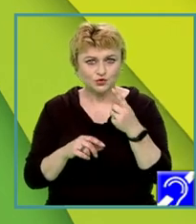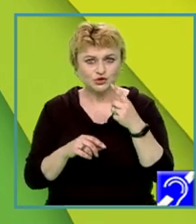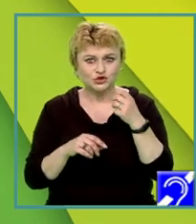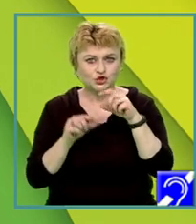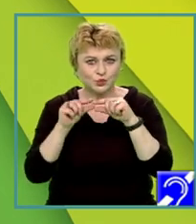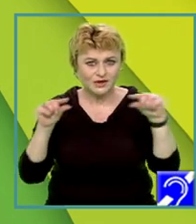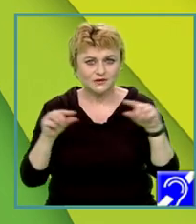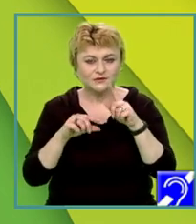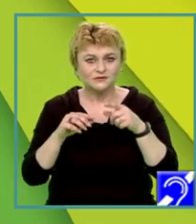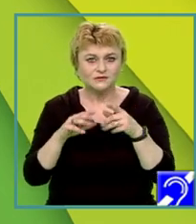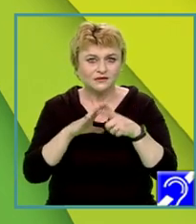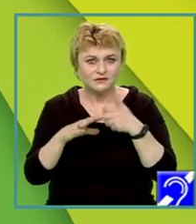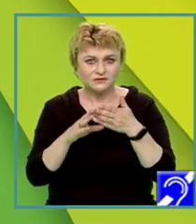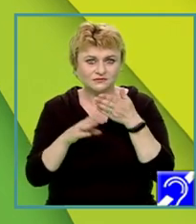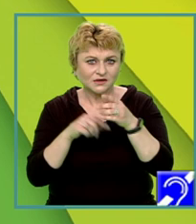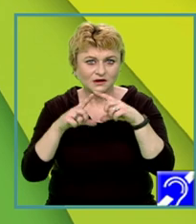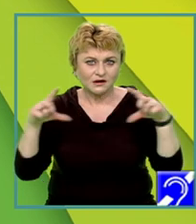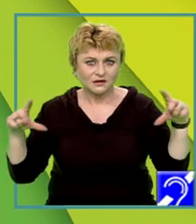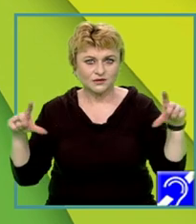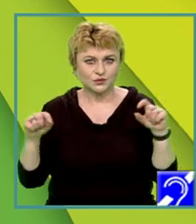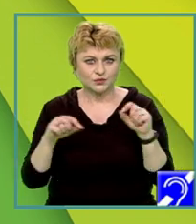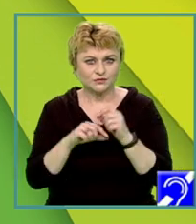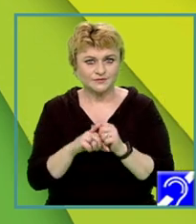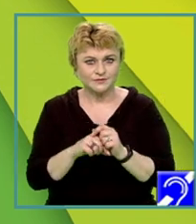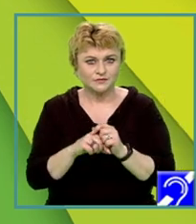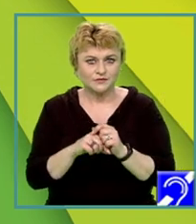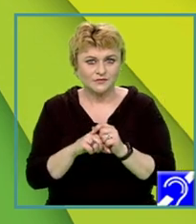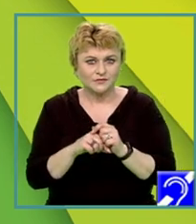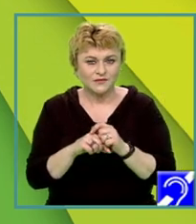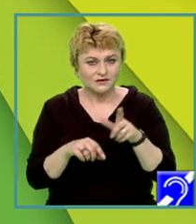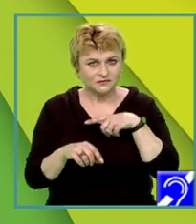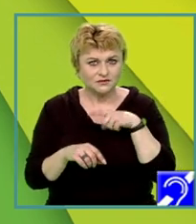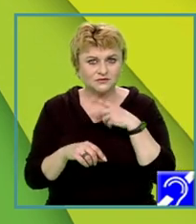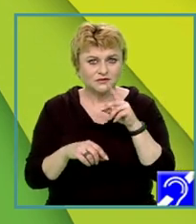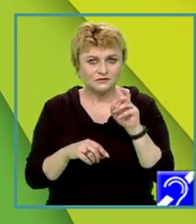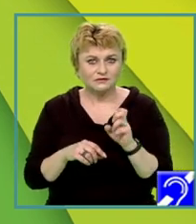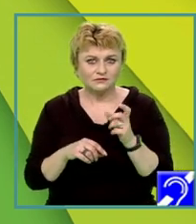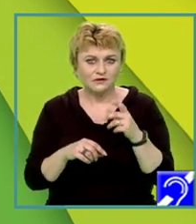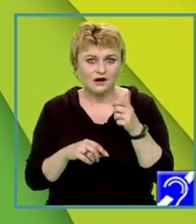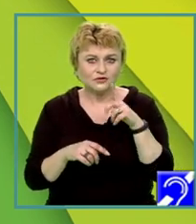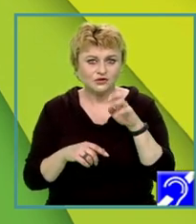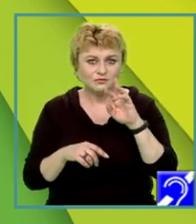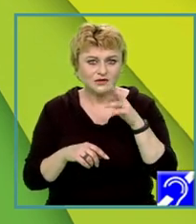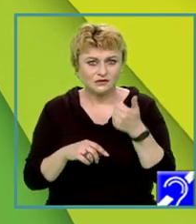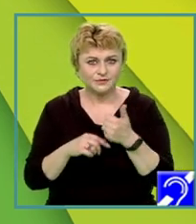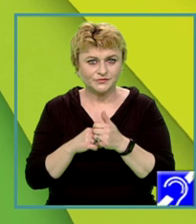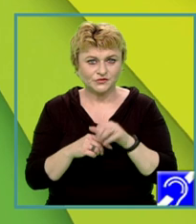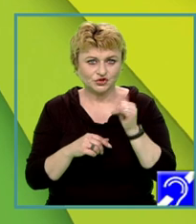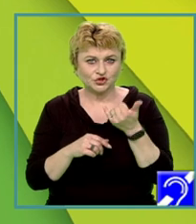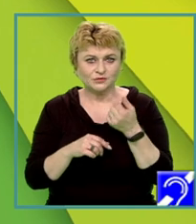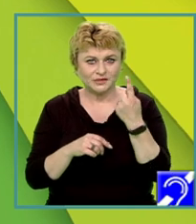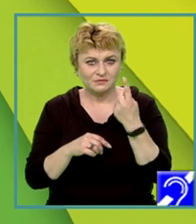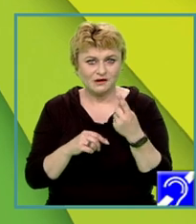cadrul acestui test propus de Ministerul este de algebră după câte știți și prima